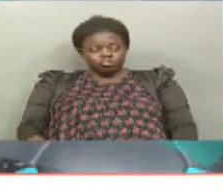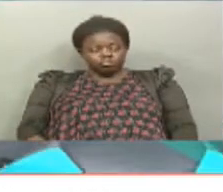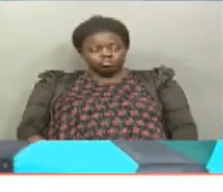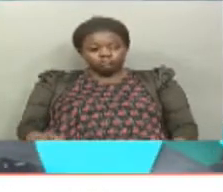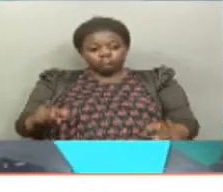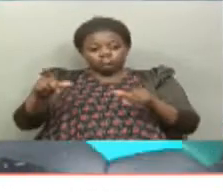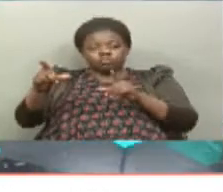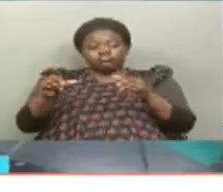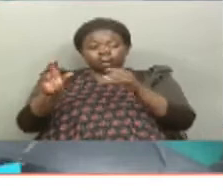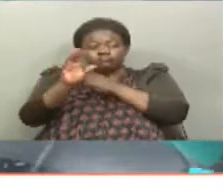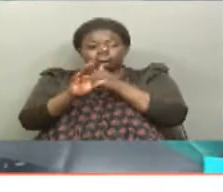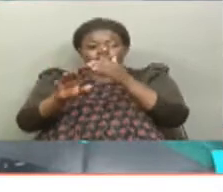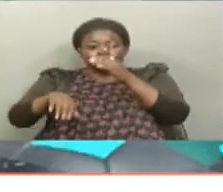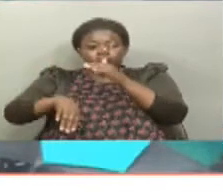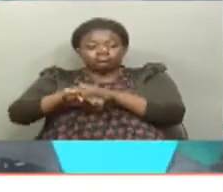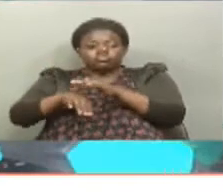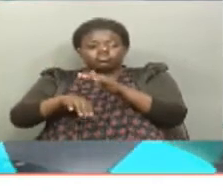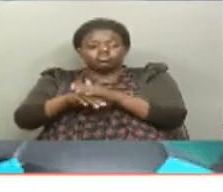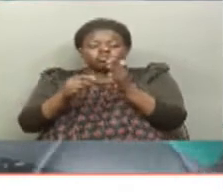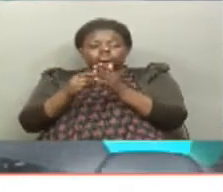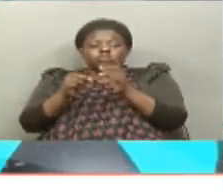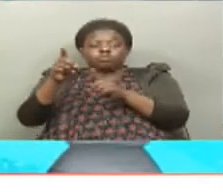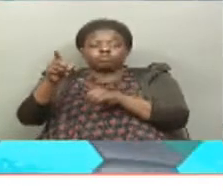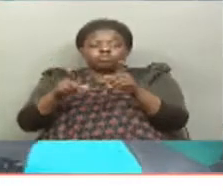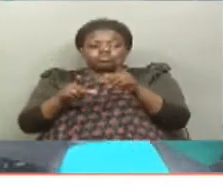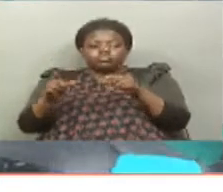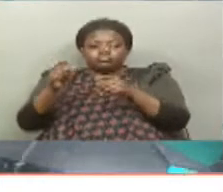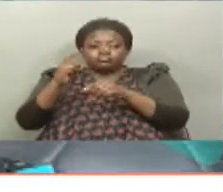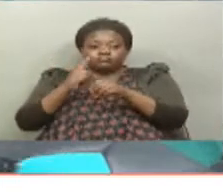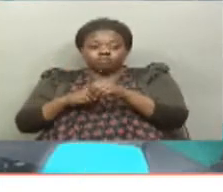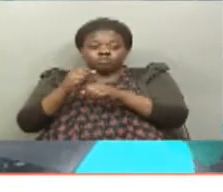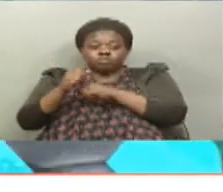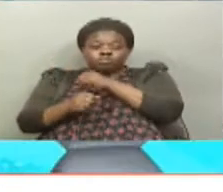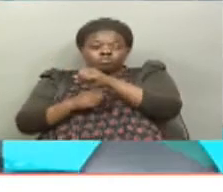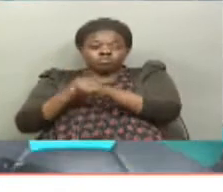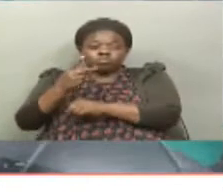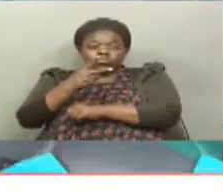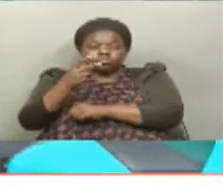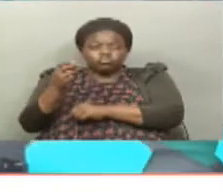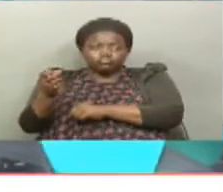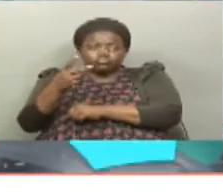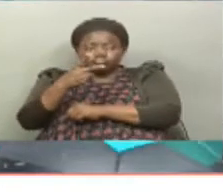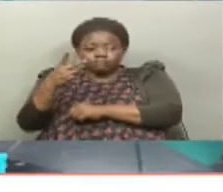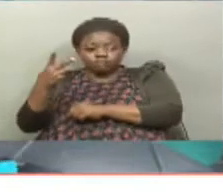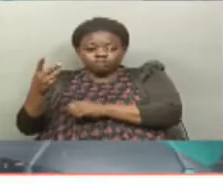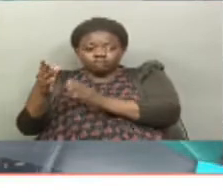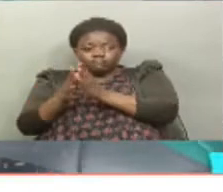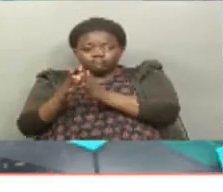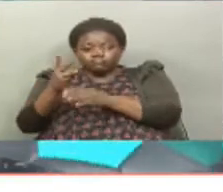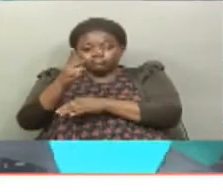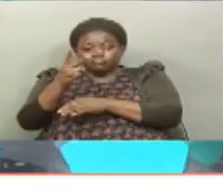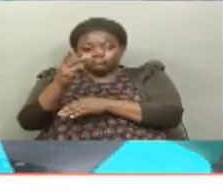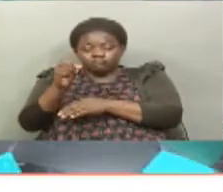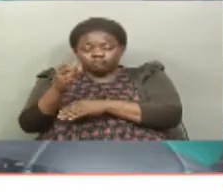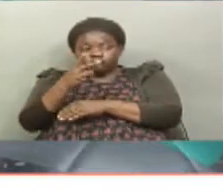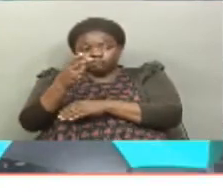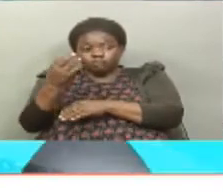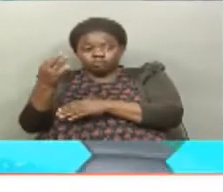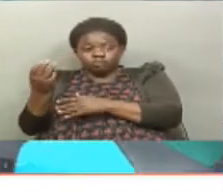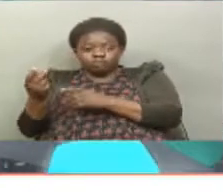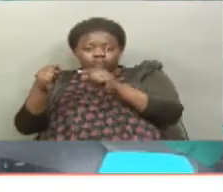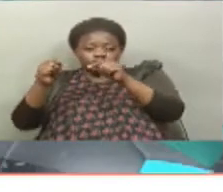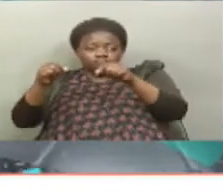Lije guwangi mpido guwebigeli ya Uganda Premier League ya season bidia bidia mwebili bidia bidia mwesatu egula ukula kutanu la wikeno nompida gumonga bachapini ya